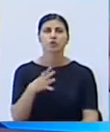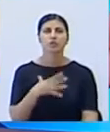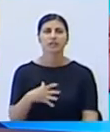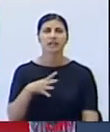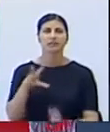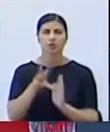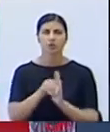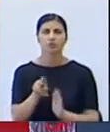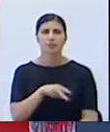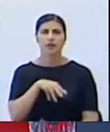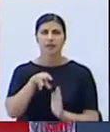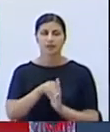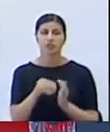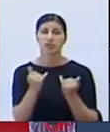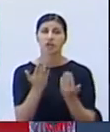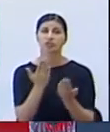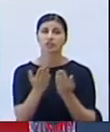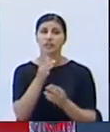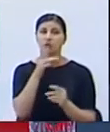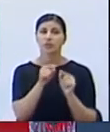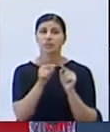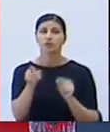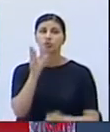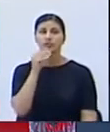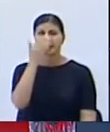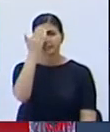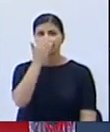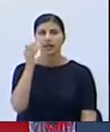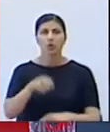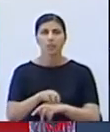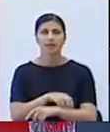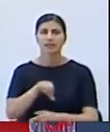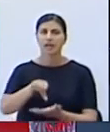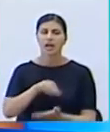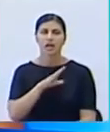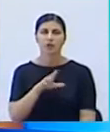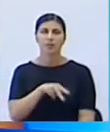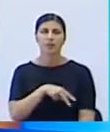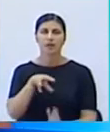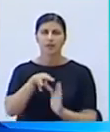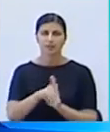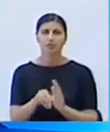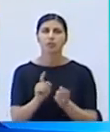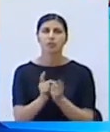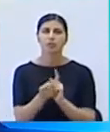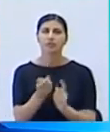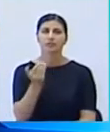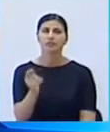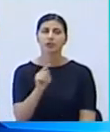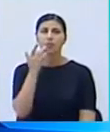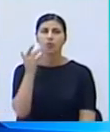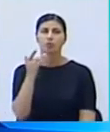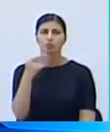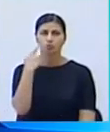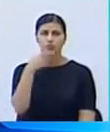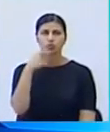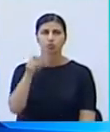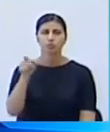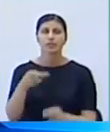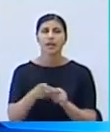პარლამენტში და შეადაროთ იმ პერიოდს, როდესაც სახალხო პარტია აღარ იყო წარმოდგენილი პარლამენტში, მიუხედავად იმისა, რომ სხვა დანარჩენი პოლიტიკური სუბიექტები